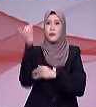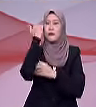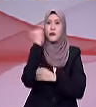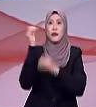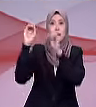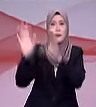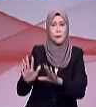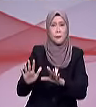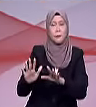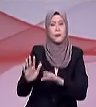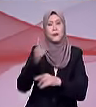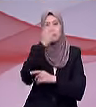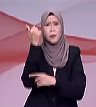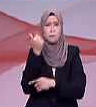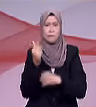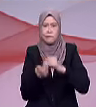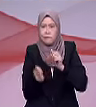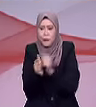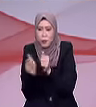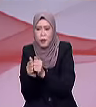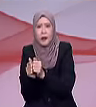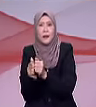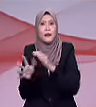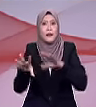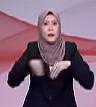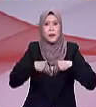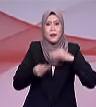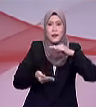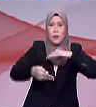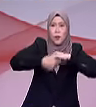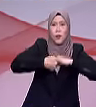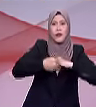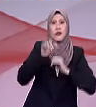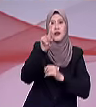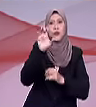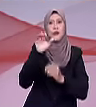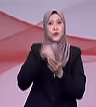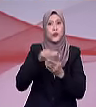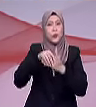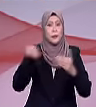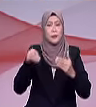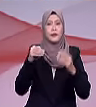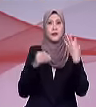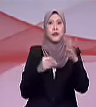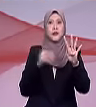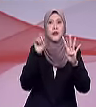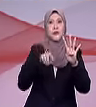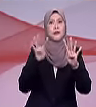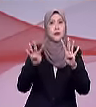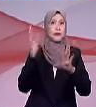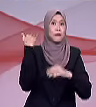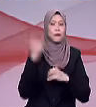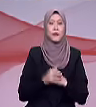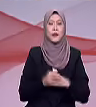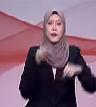syaiton atas betul habis syubhat dan menerima rasuah berjumlah seratus ribu izin Paddle Pop belas April lalu